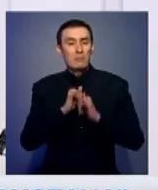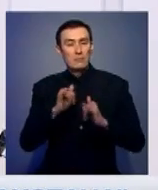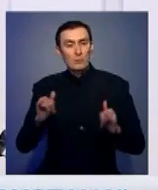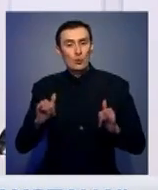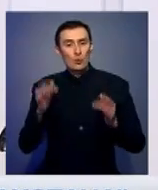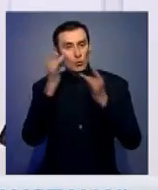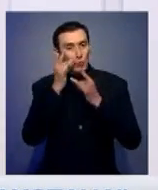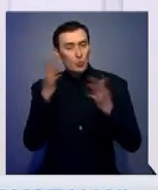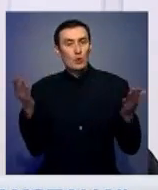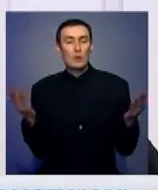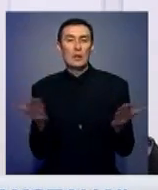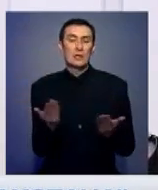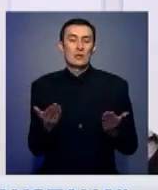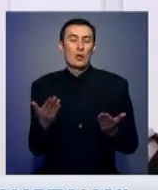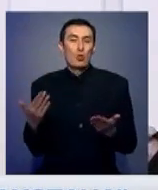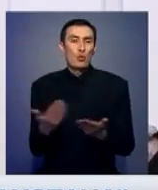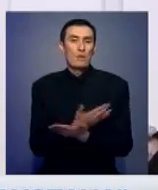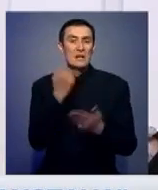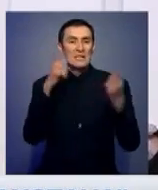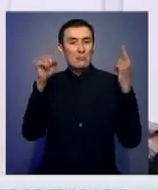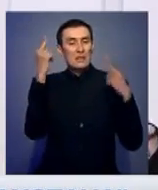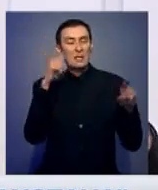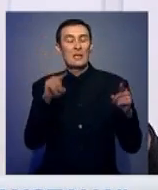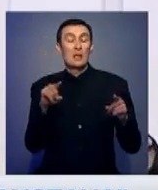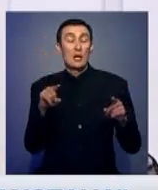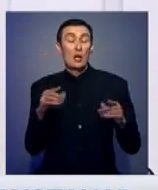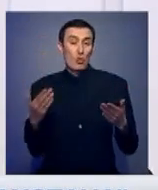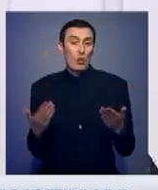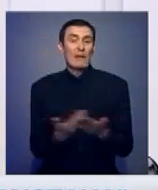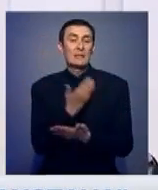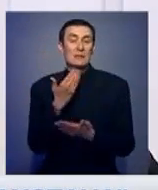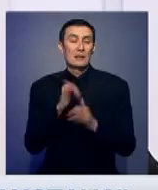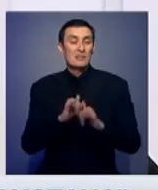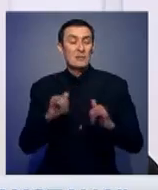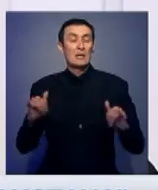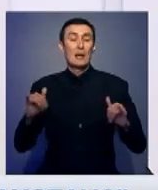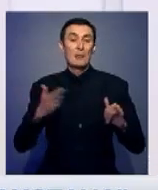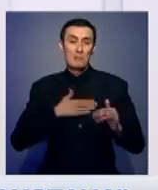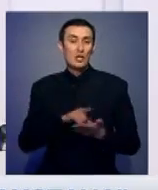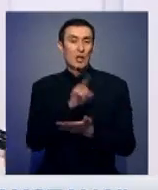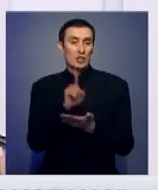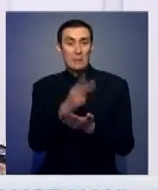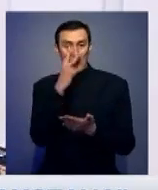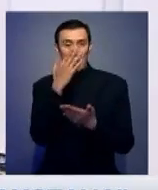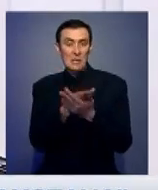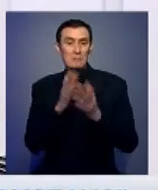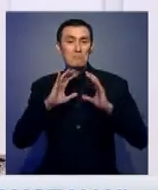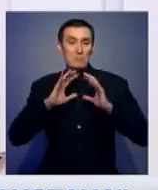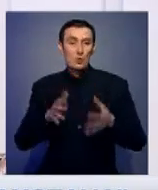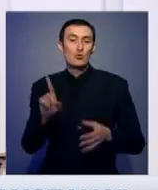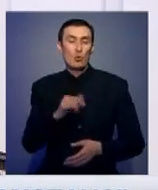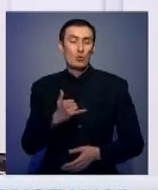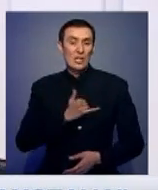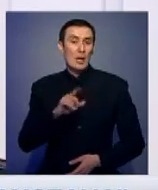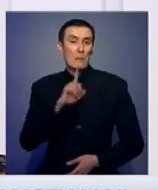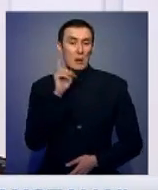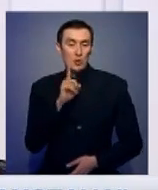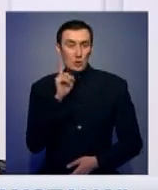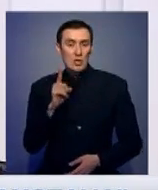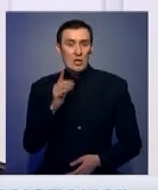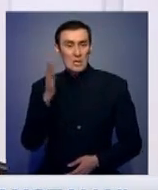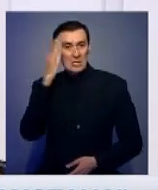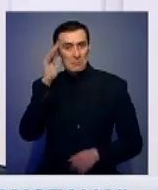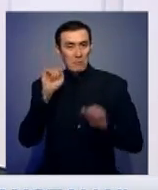культуры, каких-то вот новых изобретений, инноваций. И мы должны показать всему миру, что у нас молодежь способна